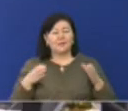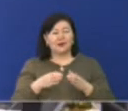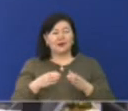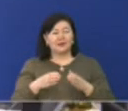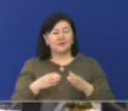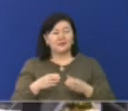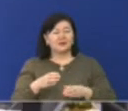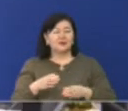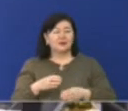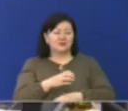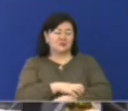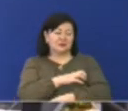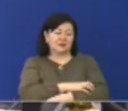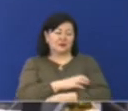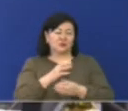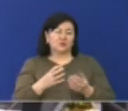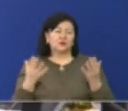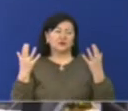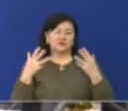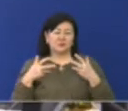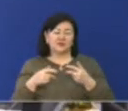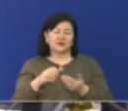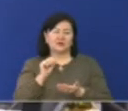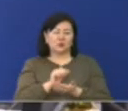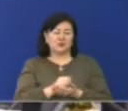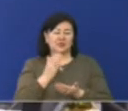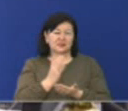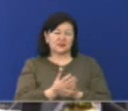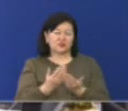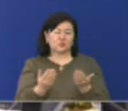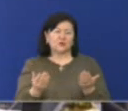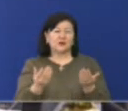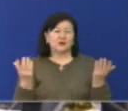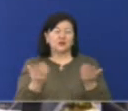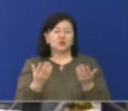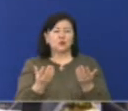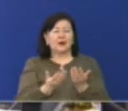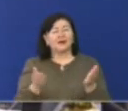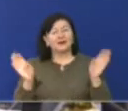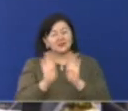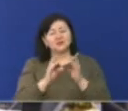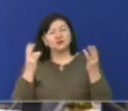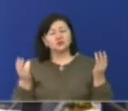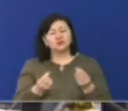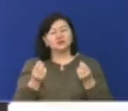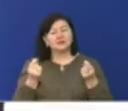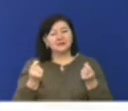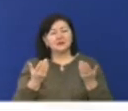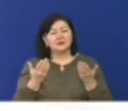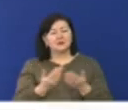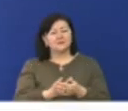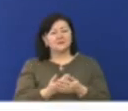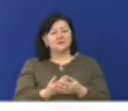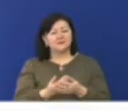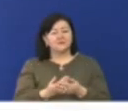оградить кладбище, нужны, соответственно, проектно-сметной документации. Поэтому в настоящее время данный вопрос является открытым. В